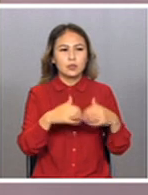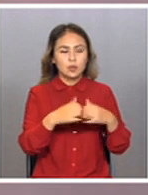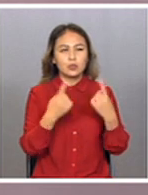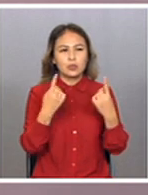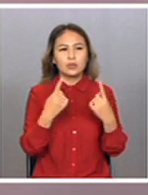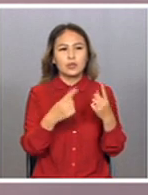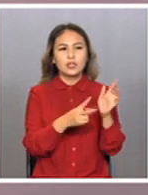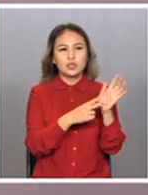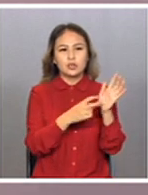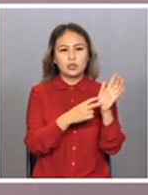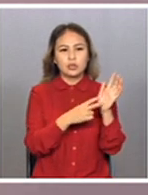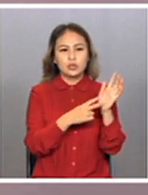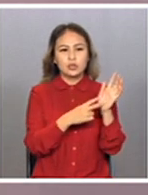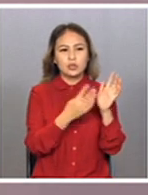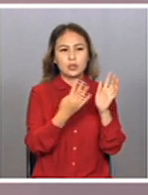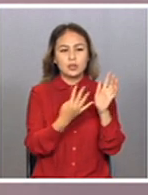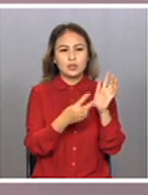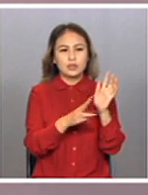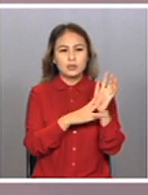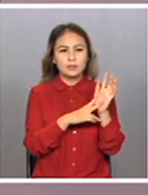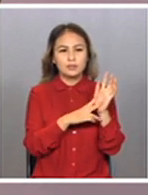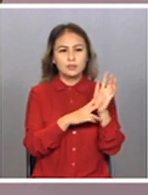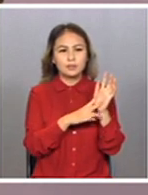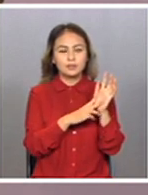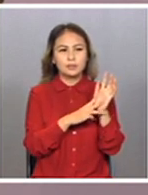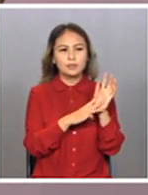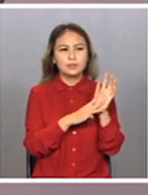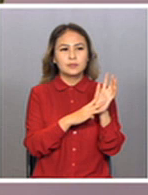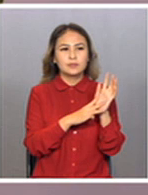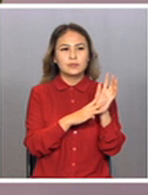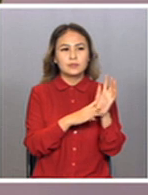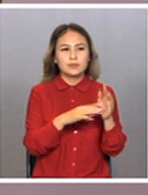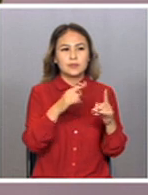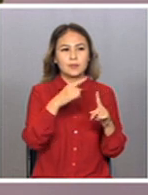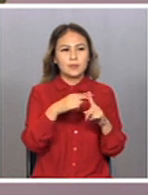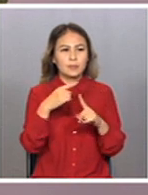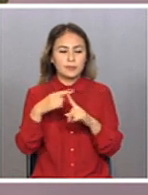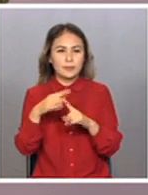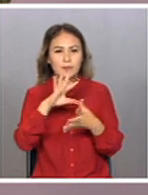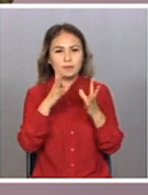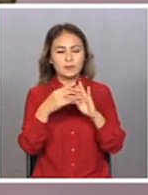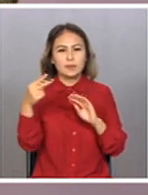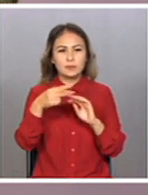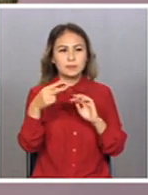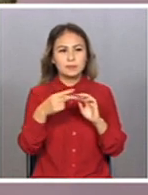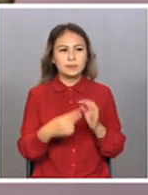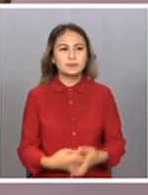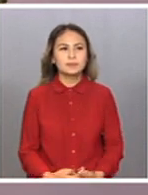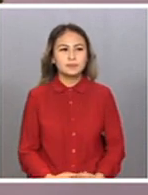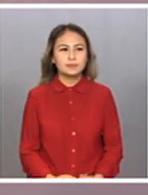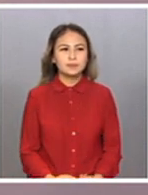теңдеу. Бірінші қосылғыш, екінші қосылғыш және 2000 қосындының мәні.